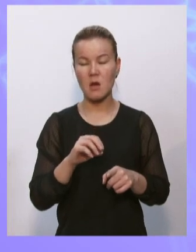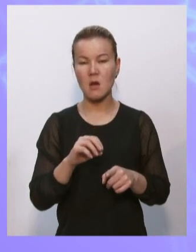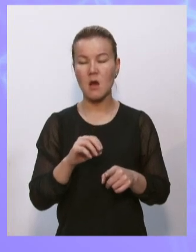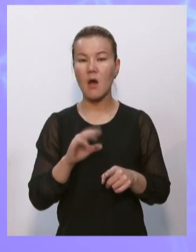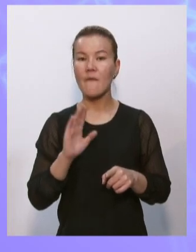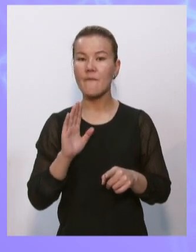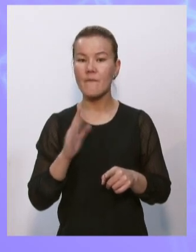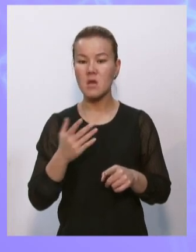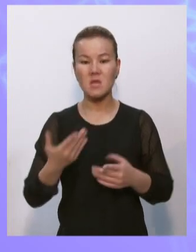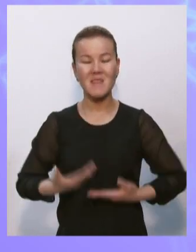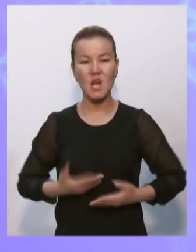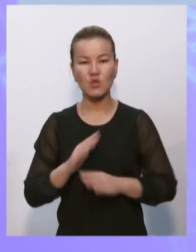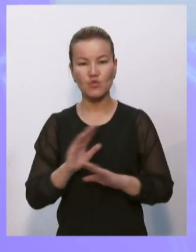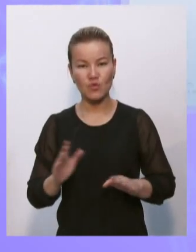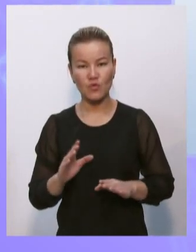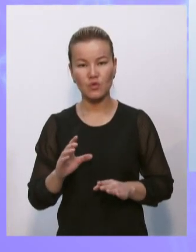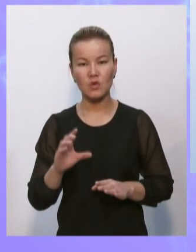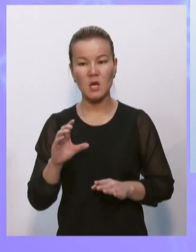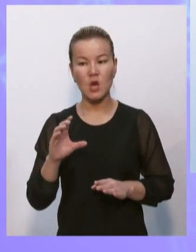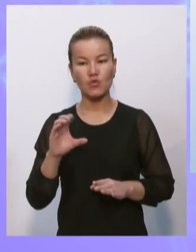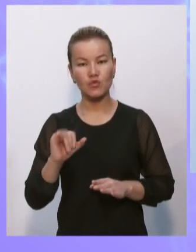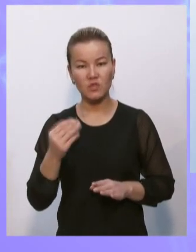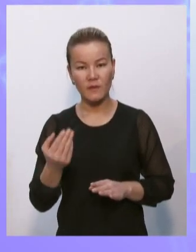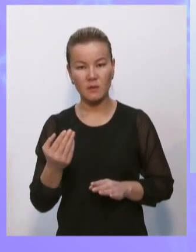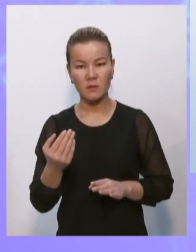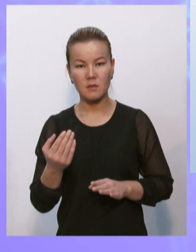В неодушевленных именах существительных,